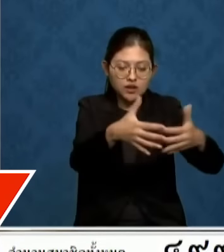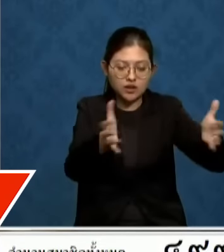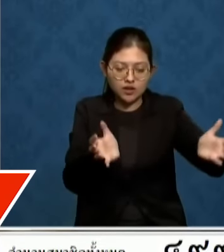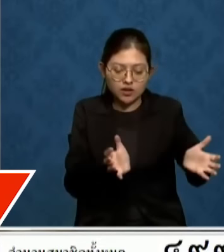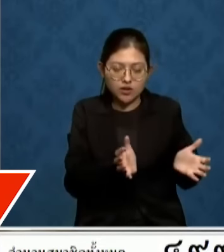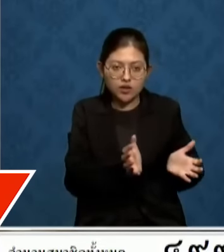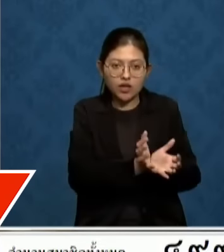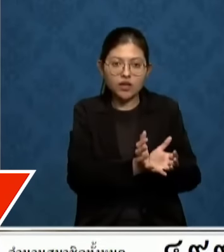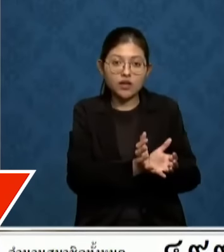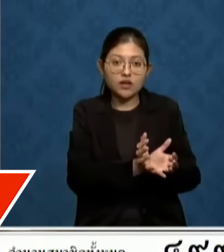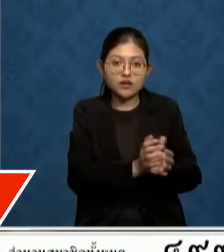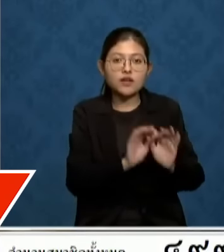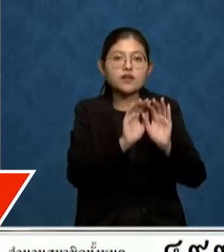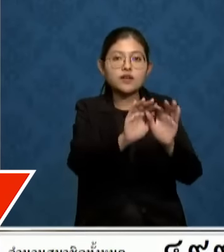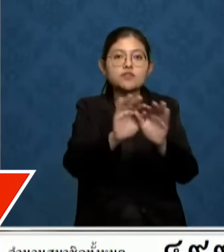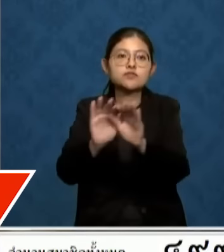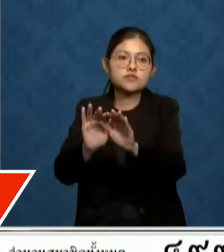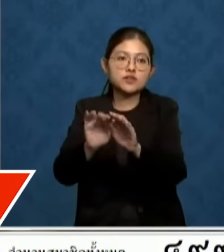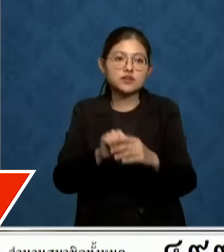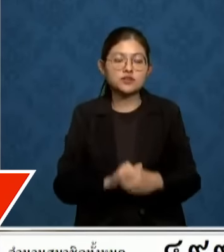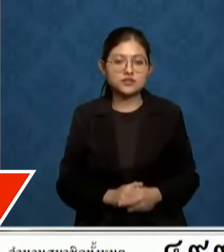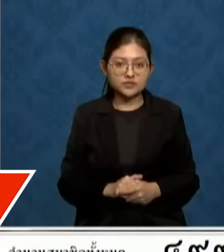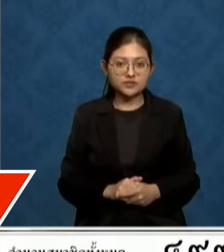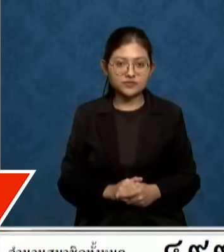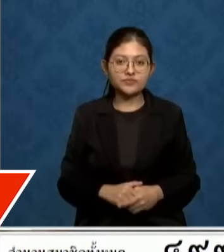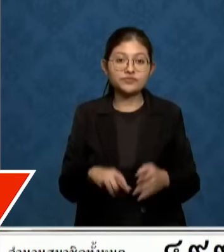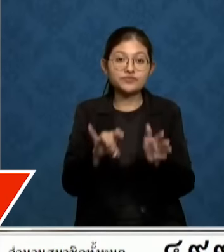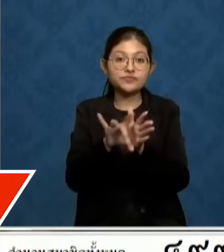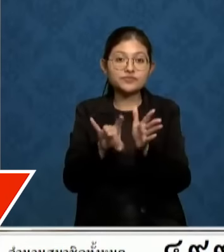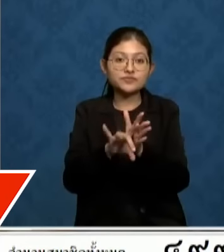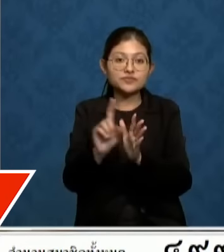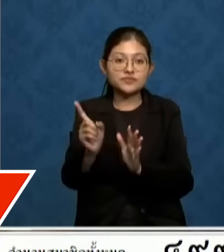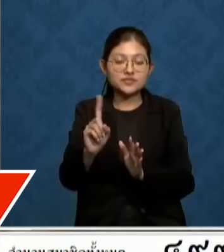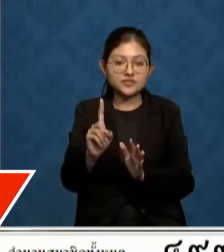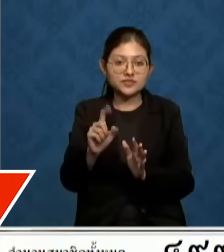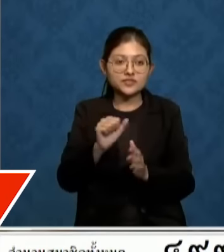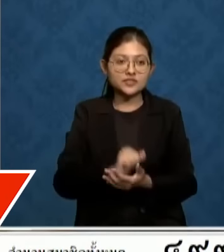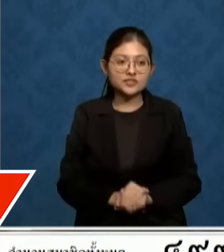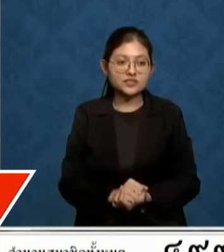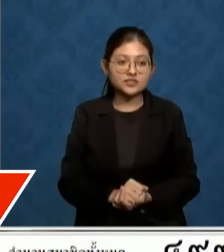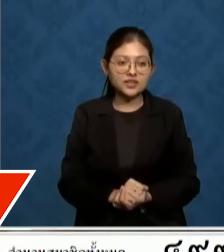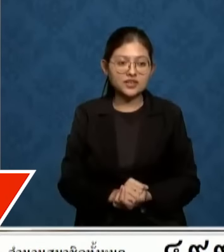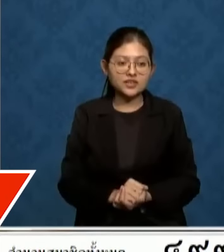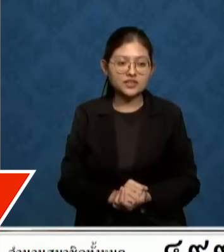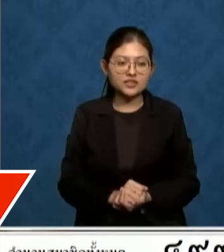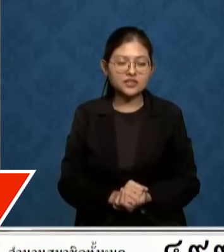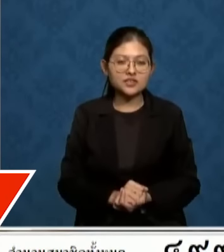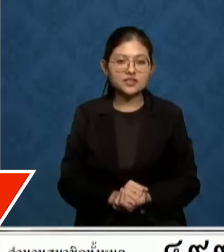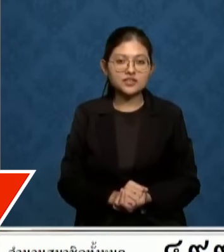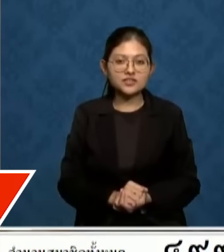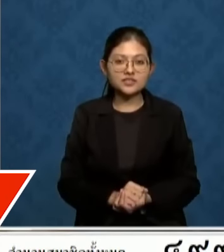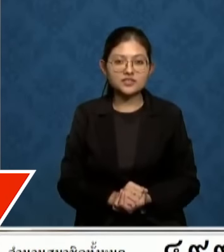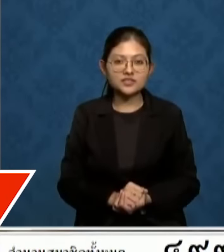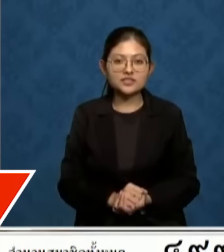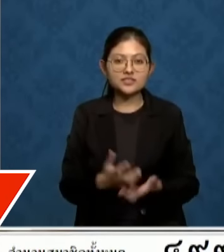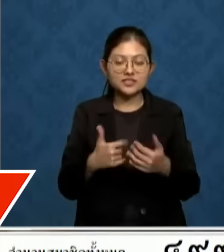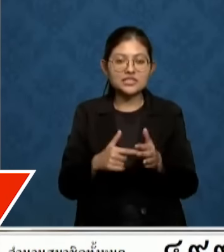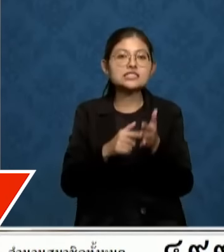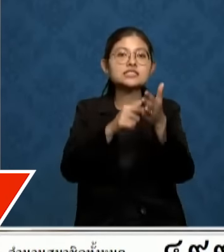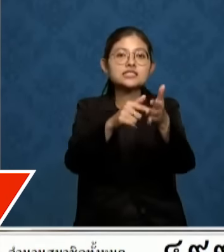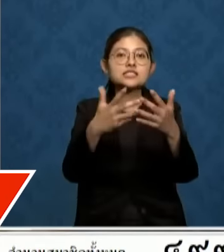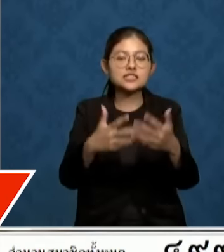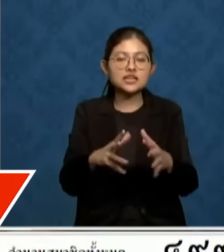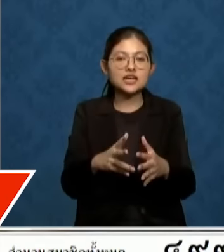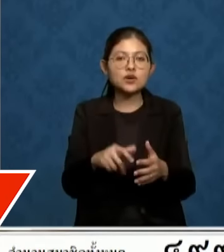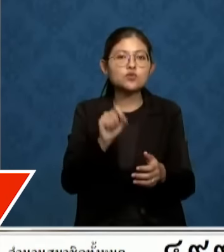ครับฝากด้วยนะครับขวด 2ขวดนะครับสุดท้ายนี้ครับท่านประธานครับผมได้เสนอนะครับมาตรการเร่งด่วน